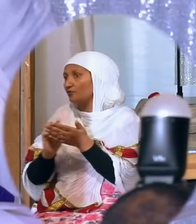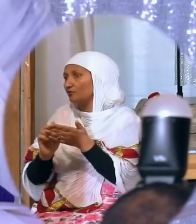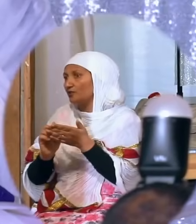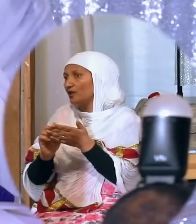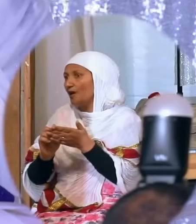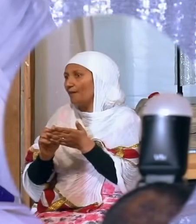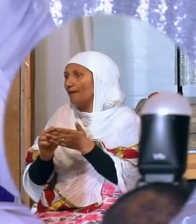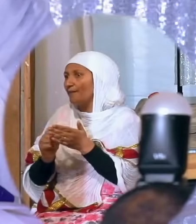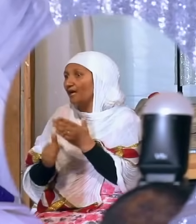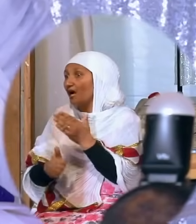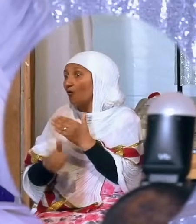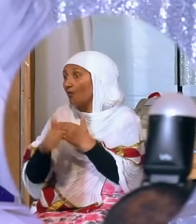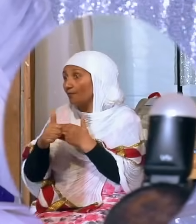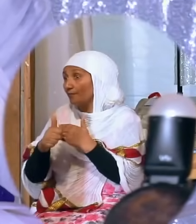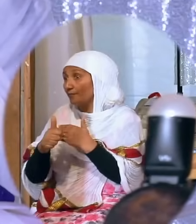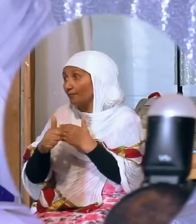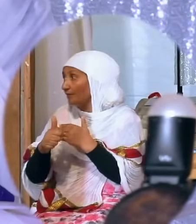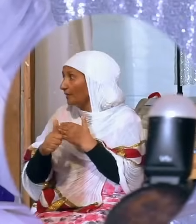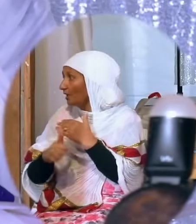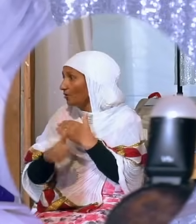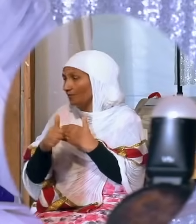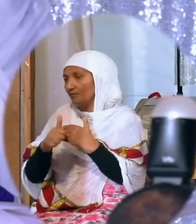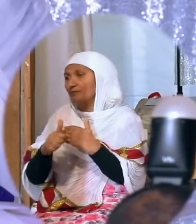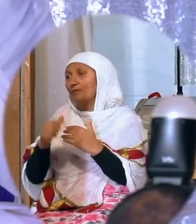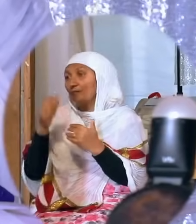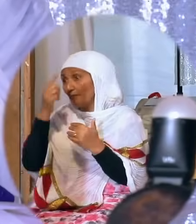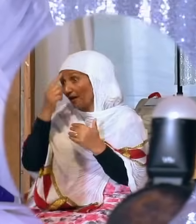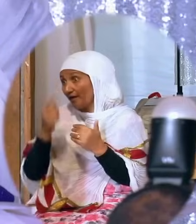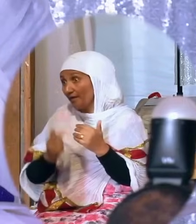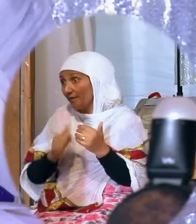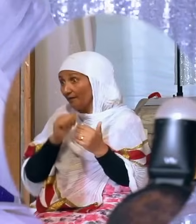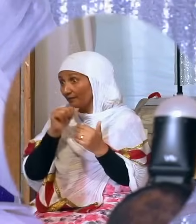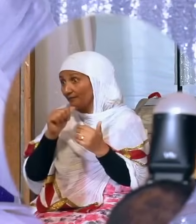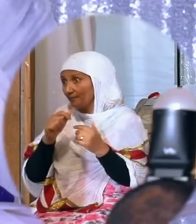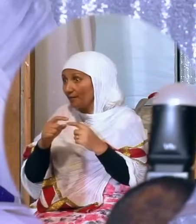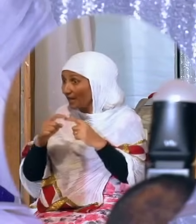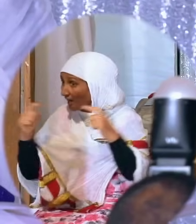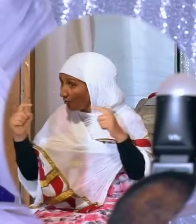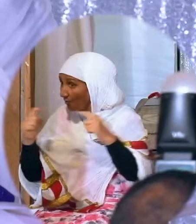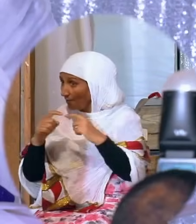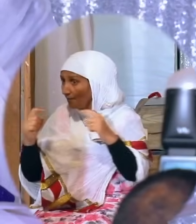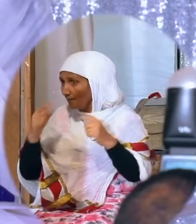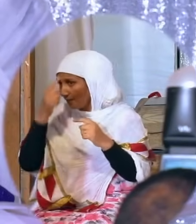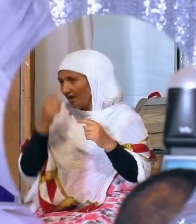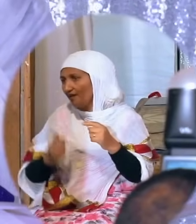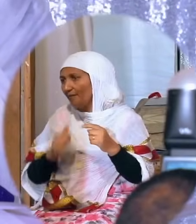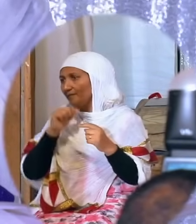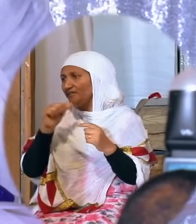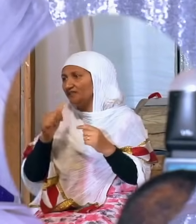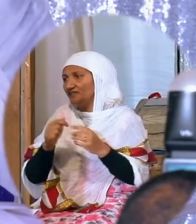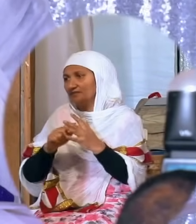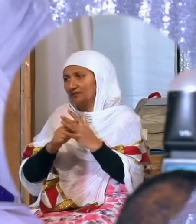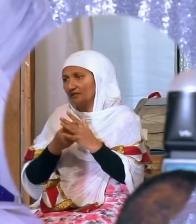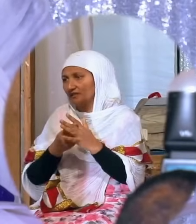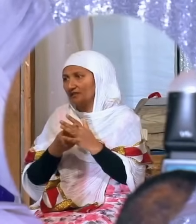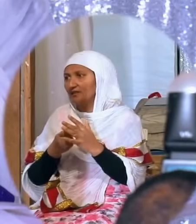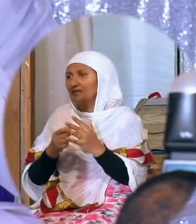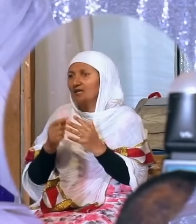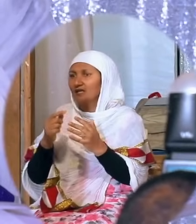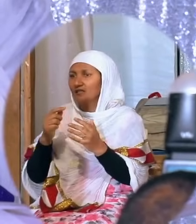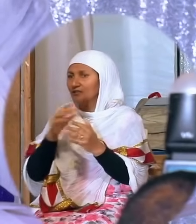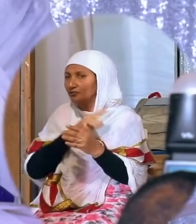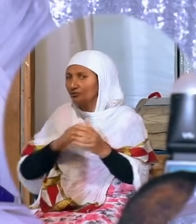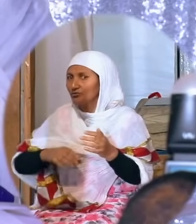በመቃወምና ባለማመን ይጀምራል የመጀመሪያው ይሄን ደግሞ ክርስቲያን ወገኖችን ሐሳባቸውን ከመቀበል